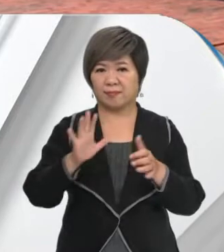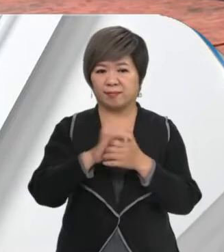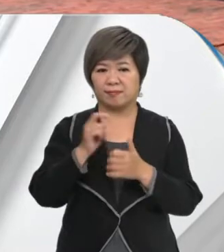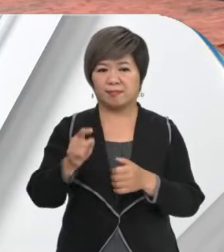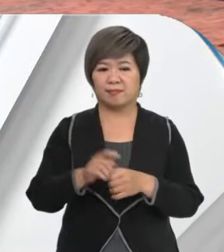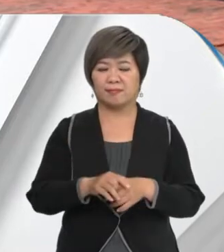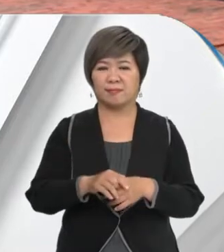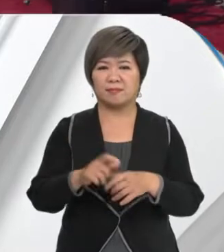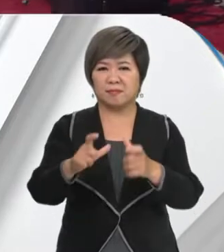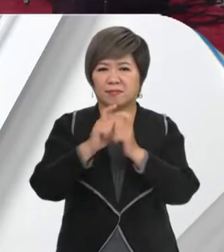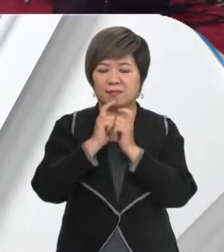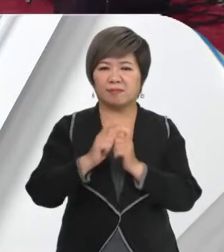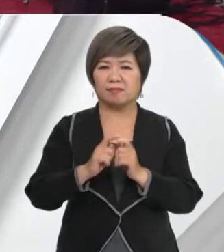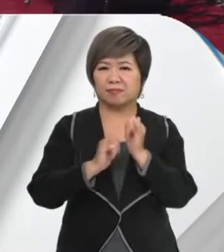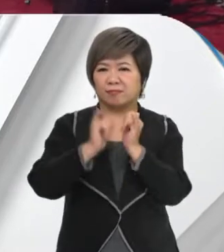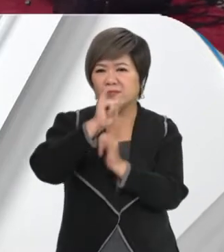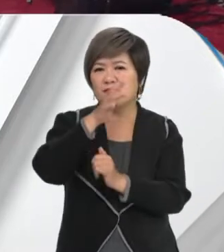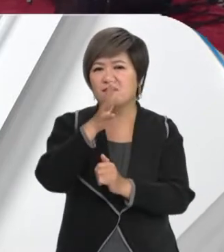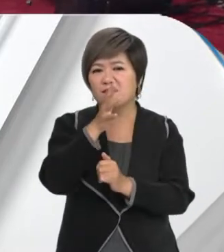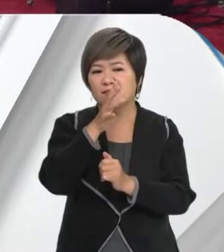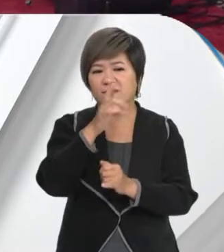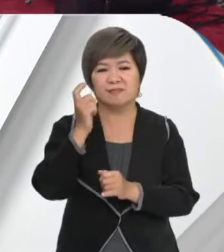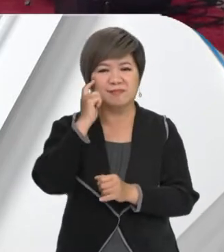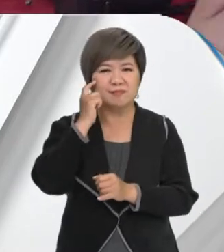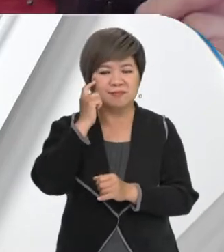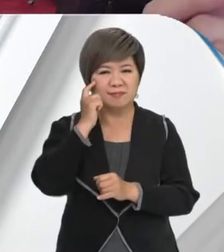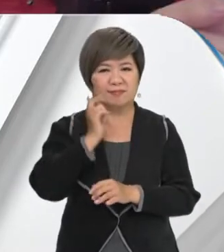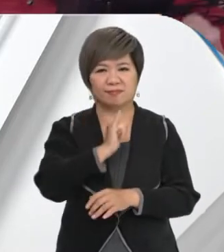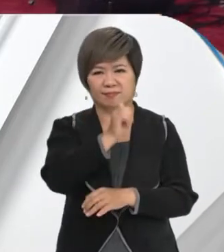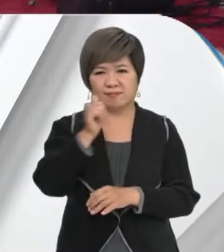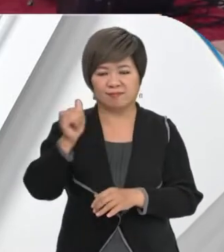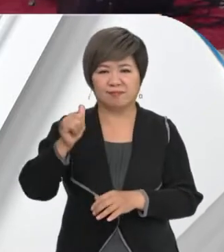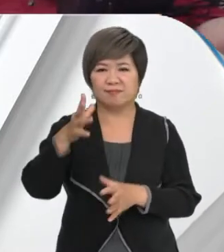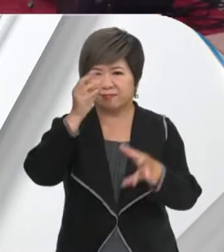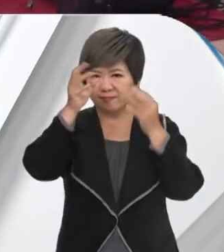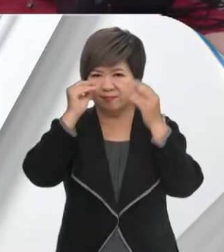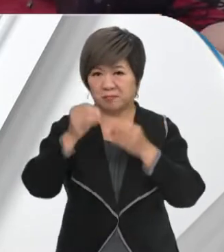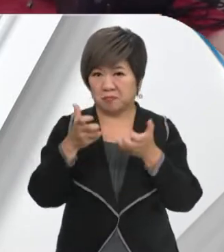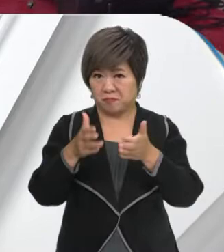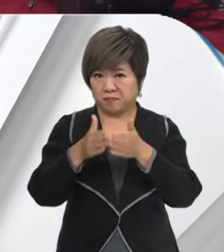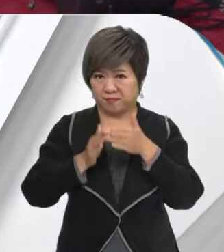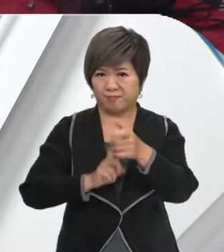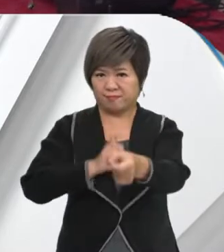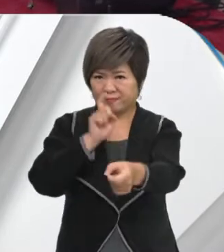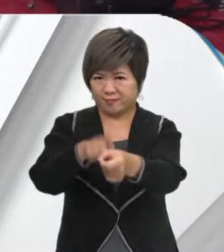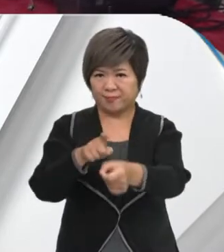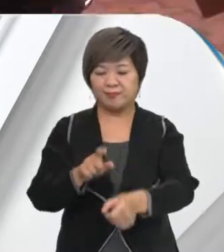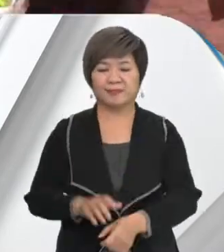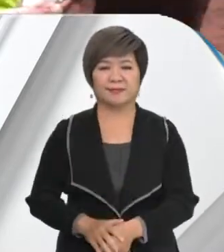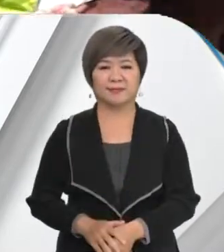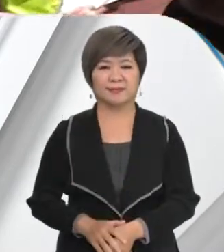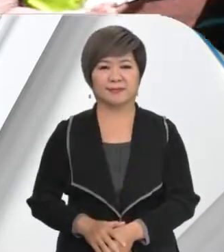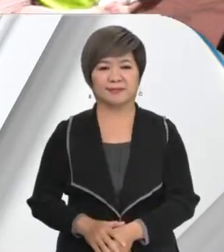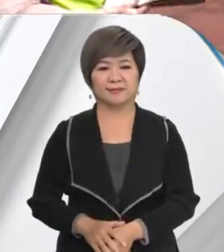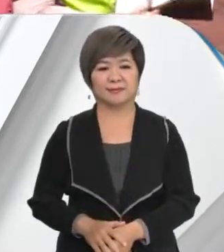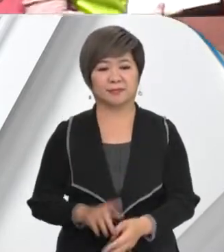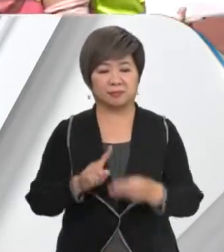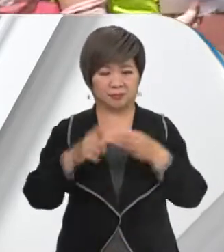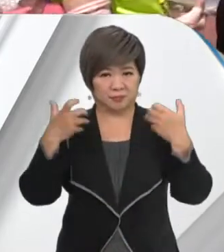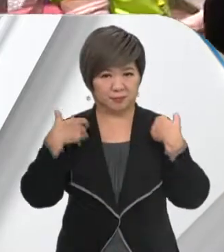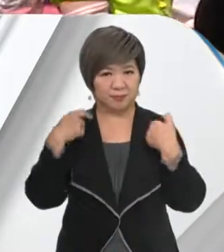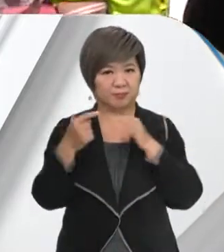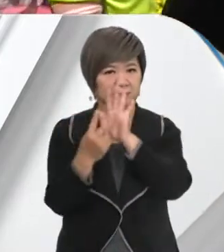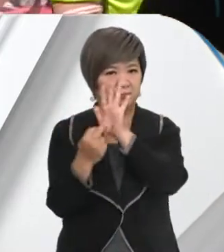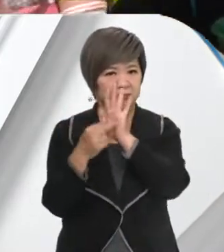咧鴨片花，誒鴨片簽到咗，所以見你行喺誒出去做呢一件事先係最重要嘅目的啦。 就判單位